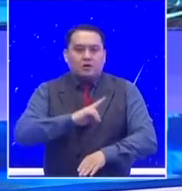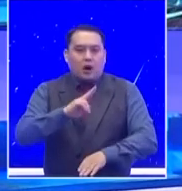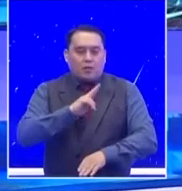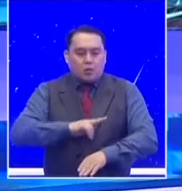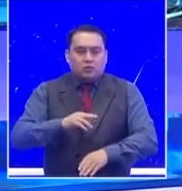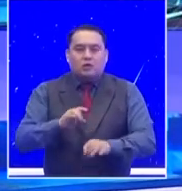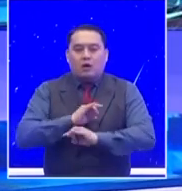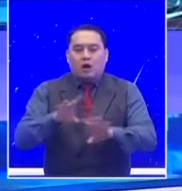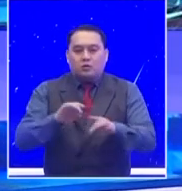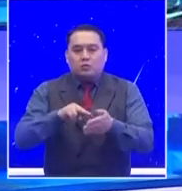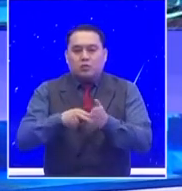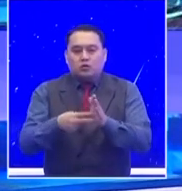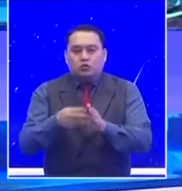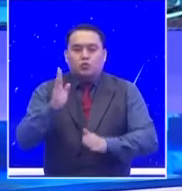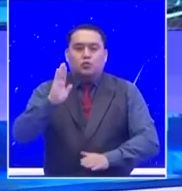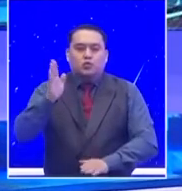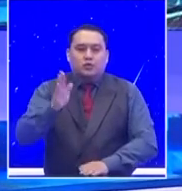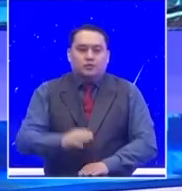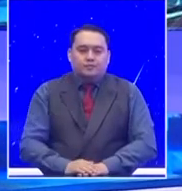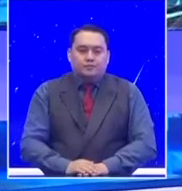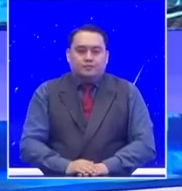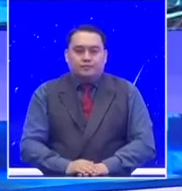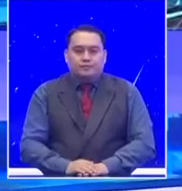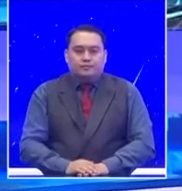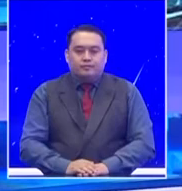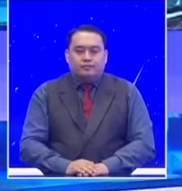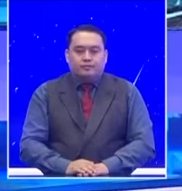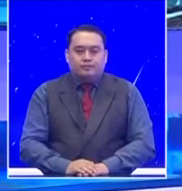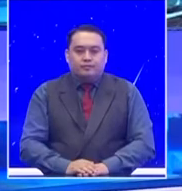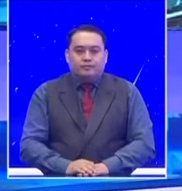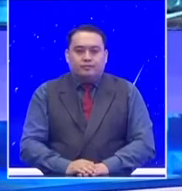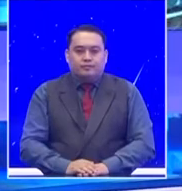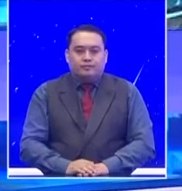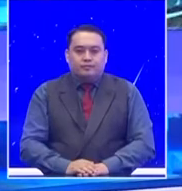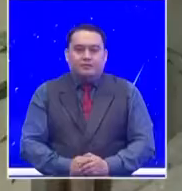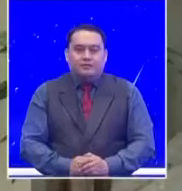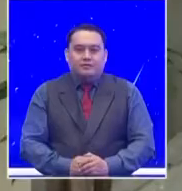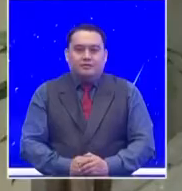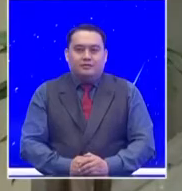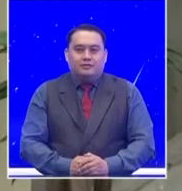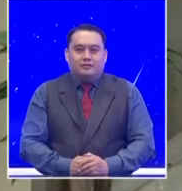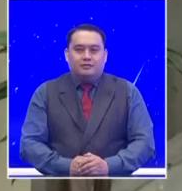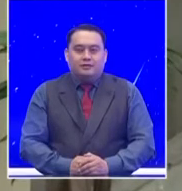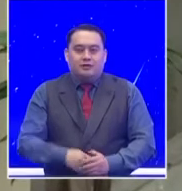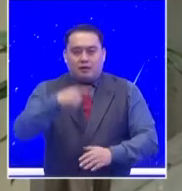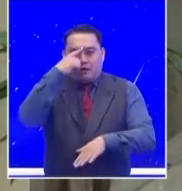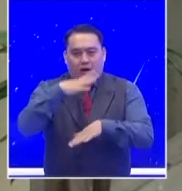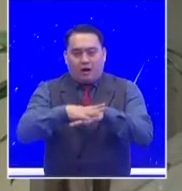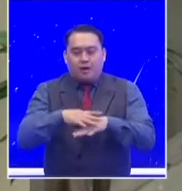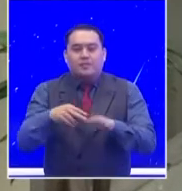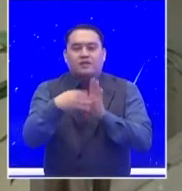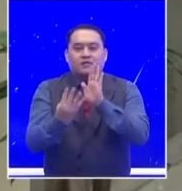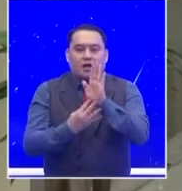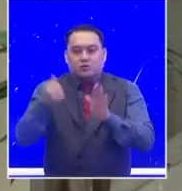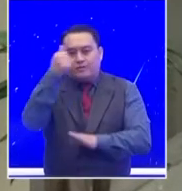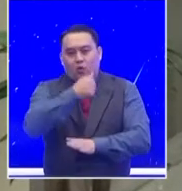и поделился планами на будущее. Подробнее в материале нашего корреспондента. По словам акима города,